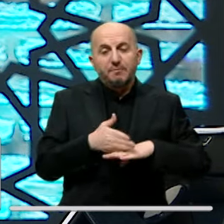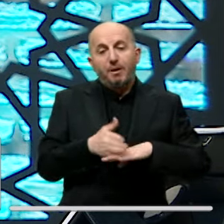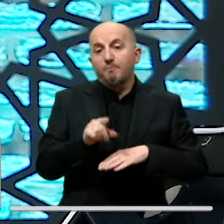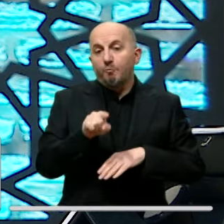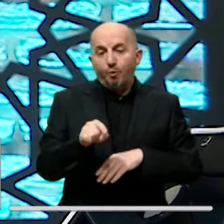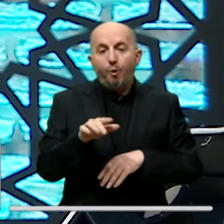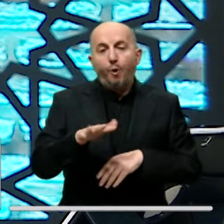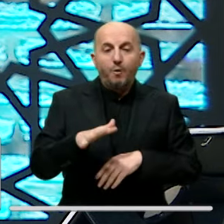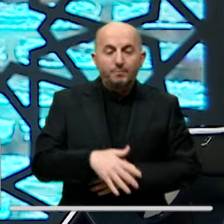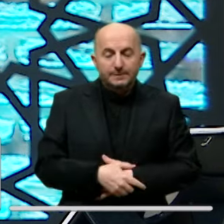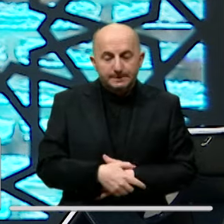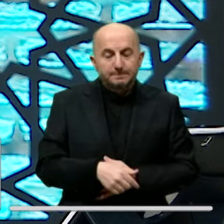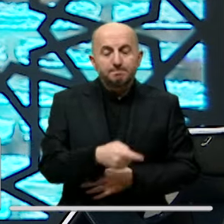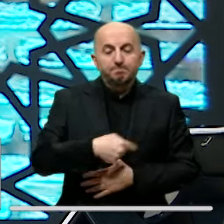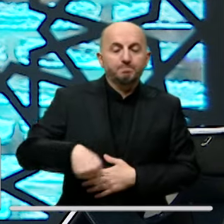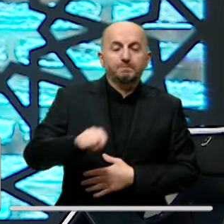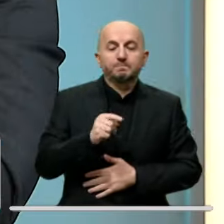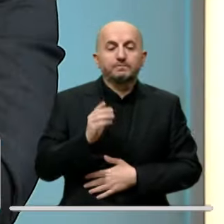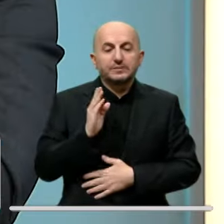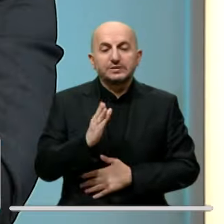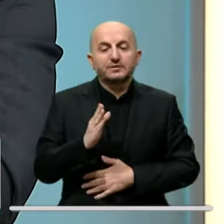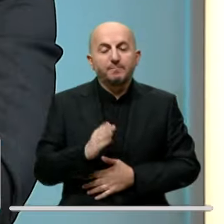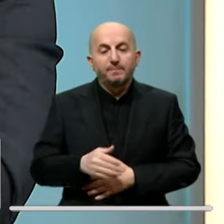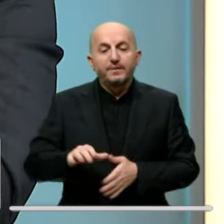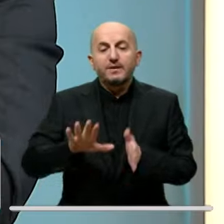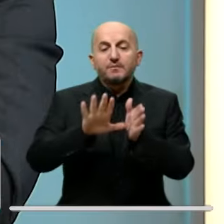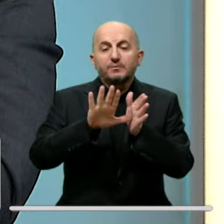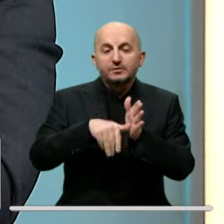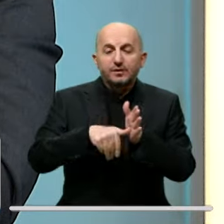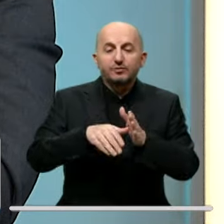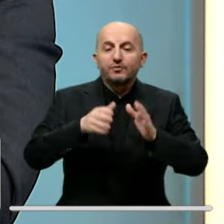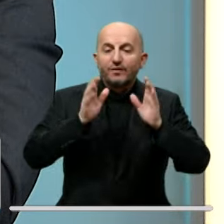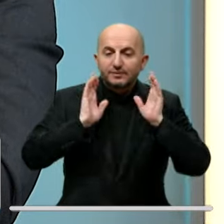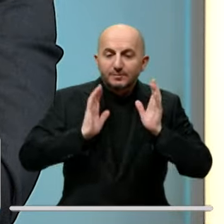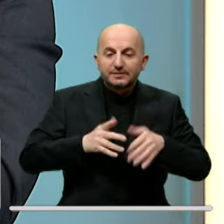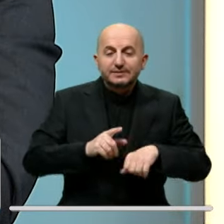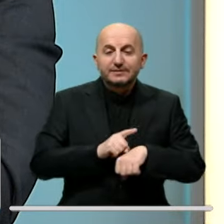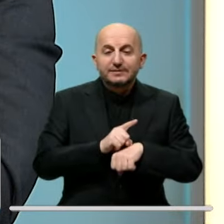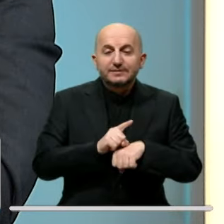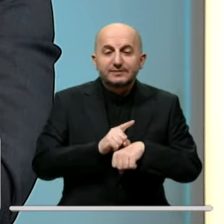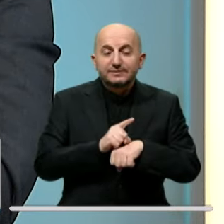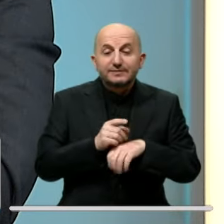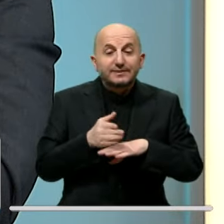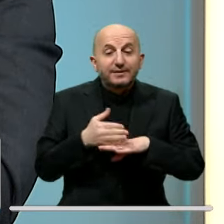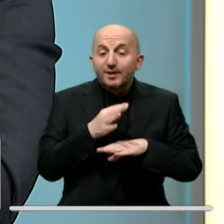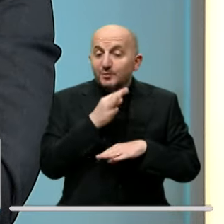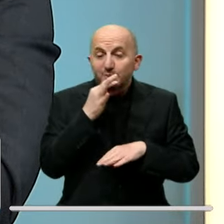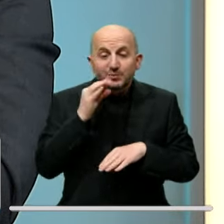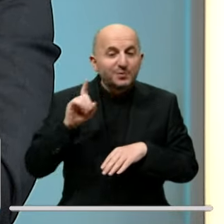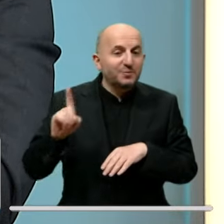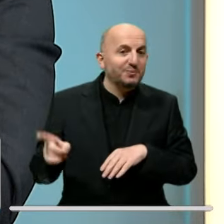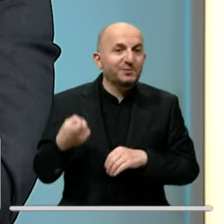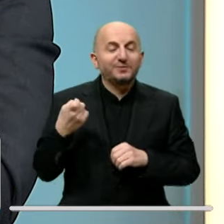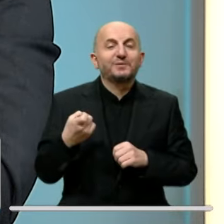biz gidip de bir Ayasofya'da namaz kıldığımız zaman niye huzur buluyoruz? Ya da